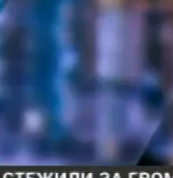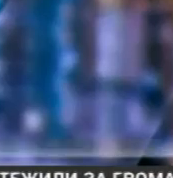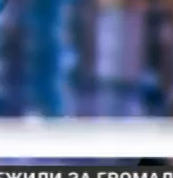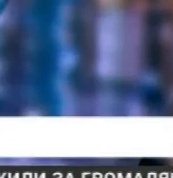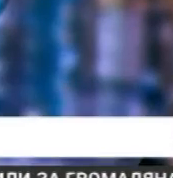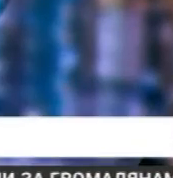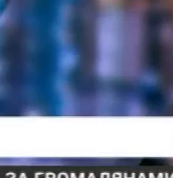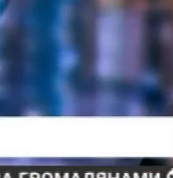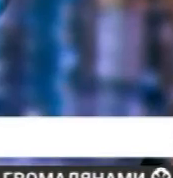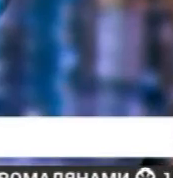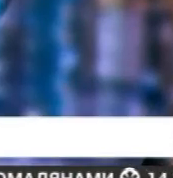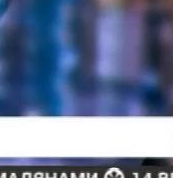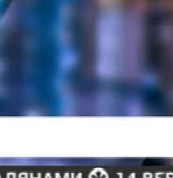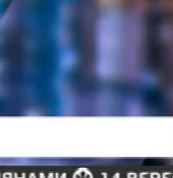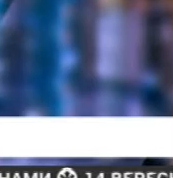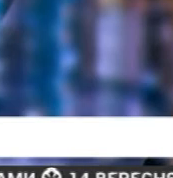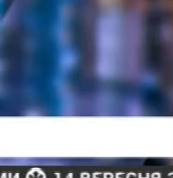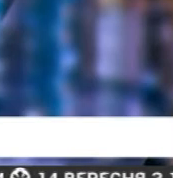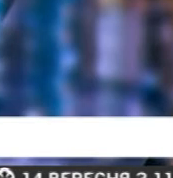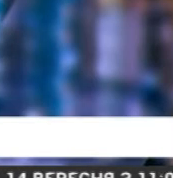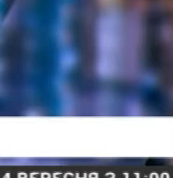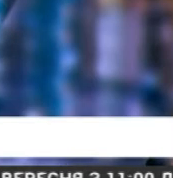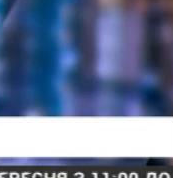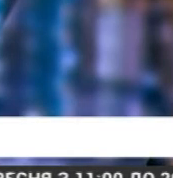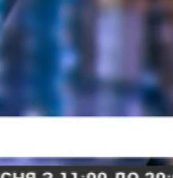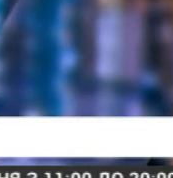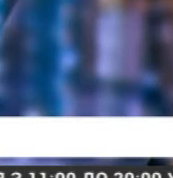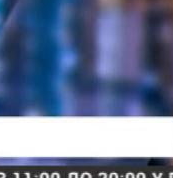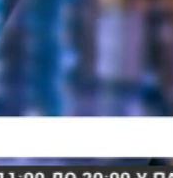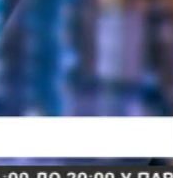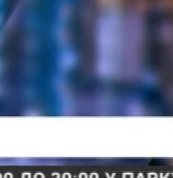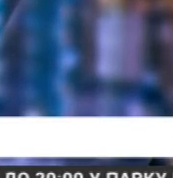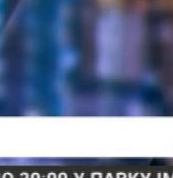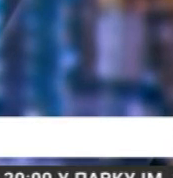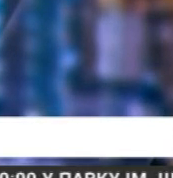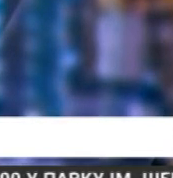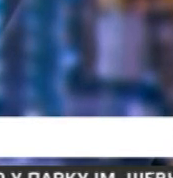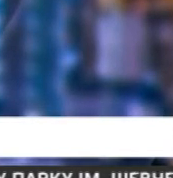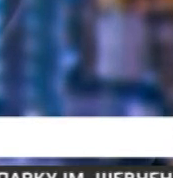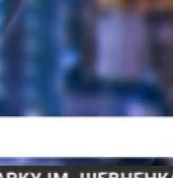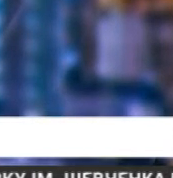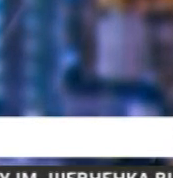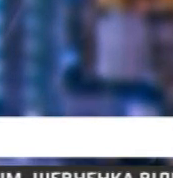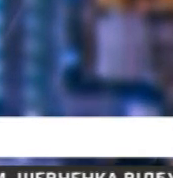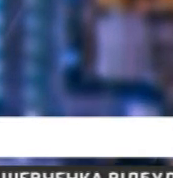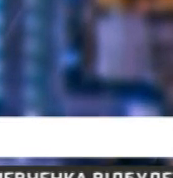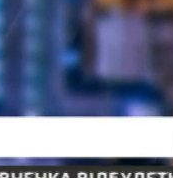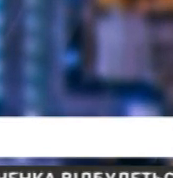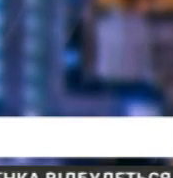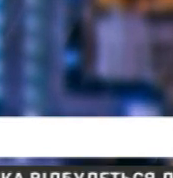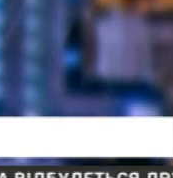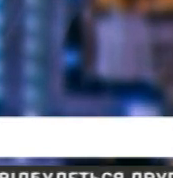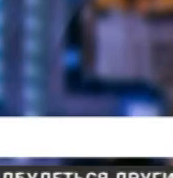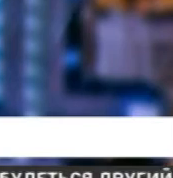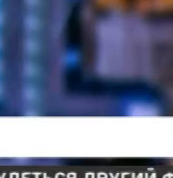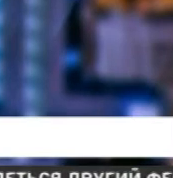Добрий день усім, хто в ці хвилини разом з нами. Це телеканал «Київ. Проект Київ Лайв». Дякуємо, що ви залишаєтеся з нами. Попереду найцікавіше,